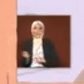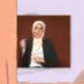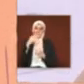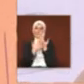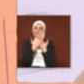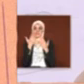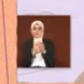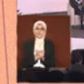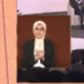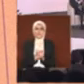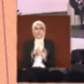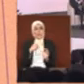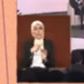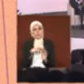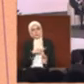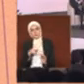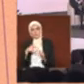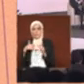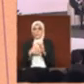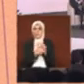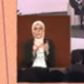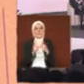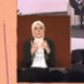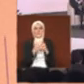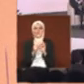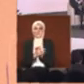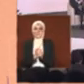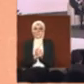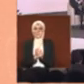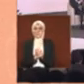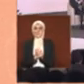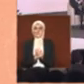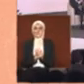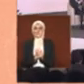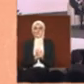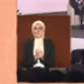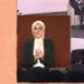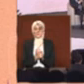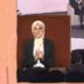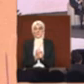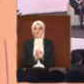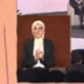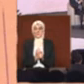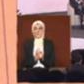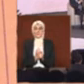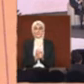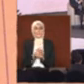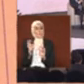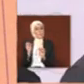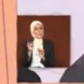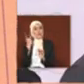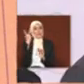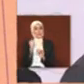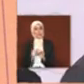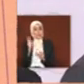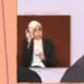نتائج المحور المجتمعي بشكل كبير لان هو بيمسوا بشكل مباشر صحيح طيب انا يعني ممكن